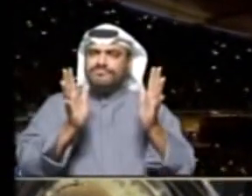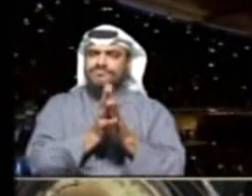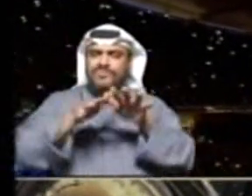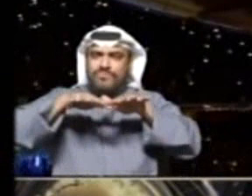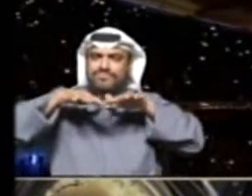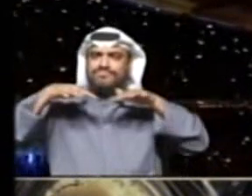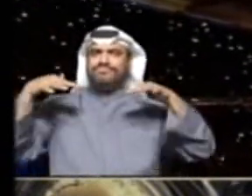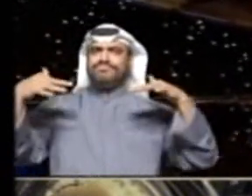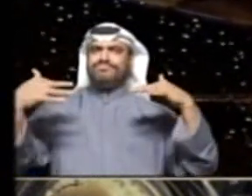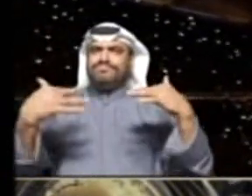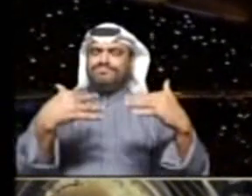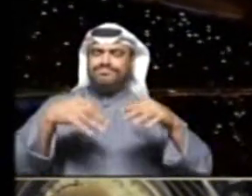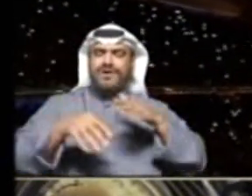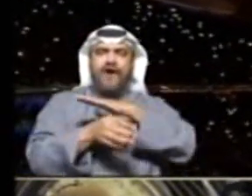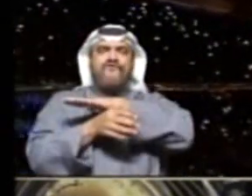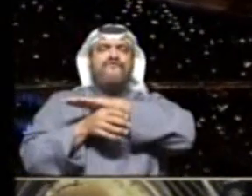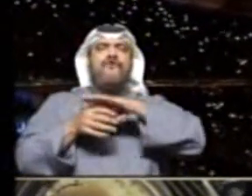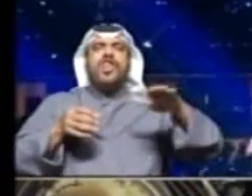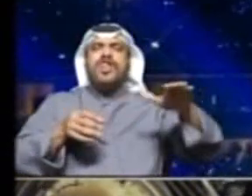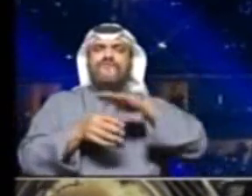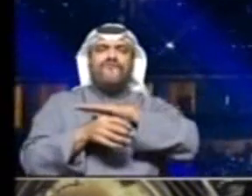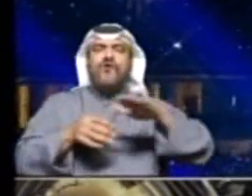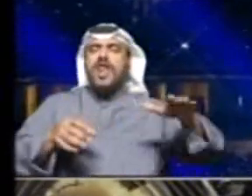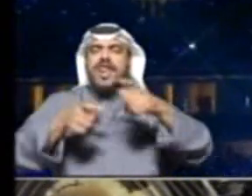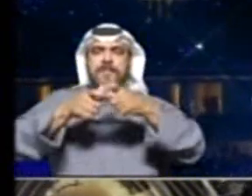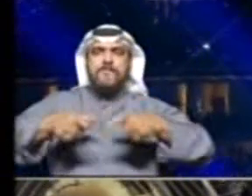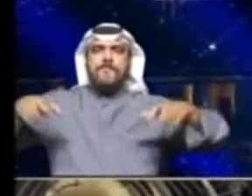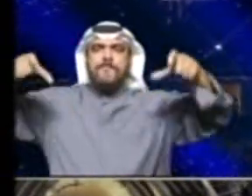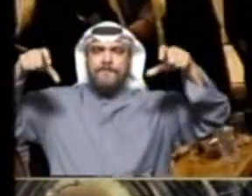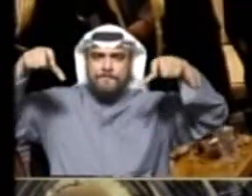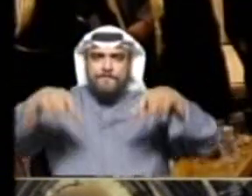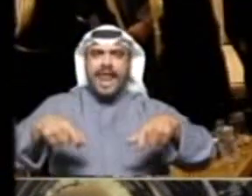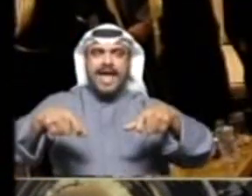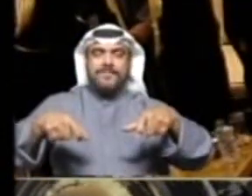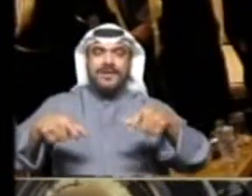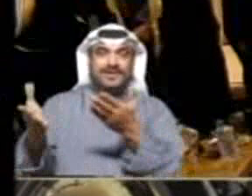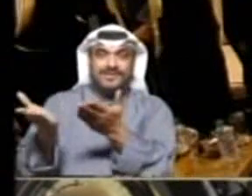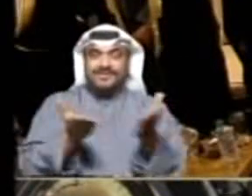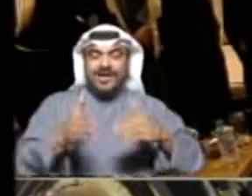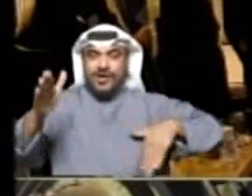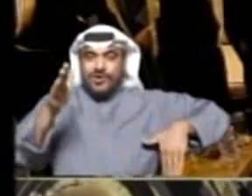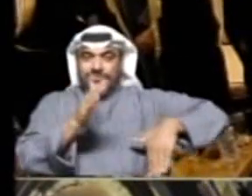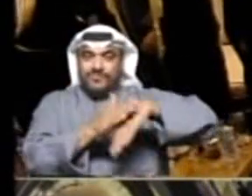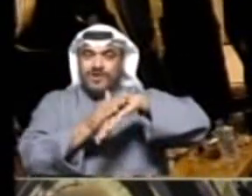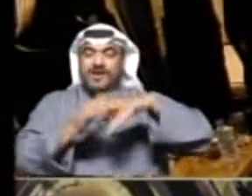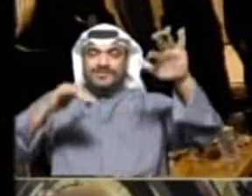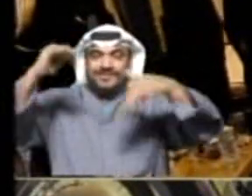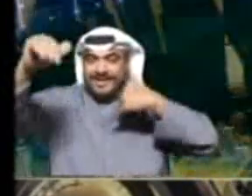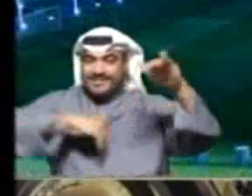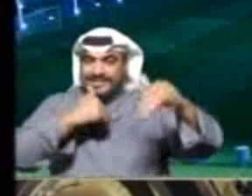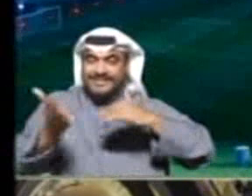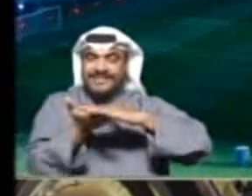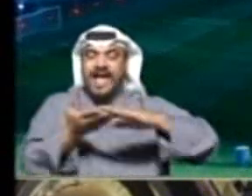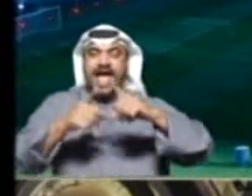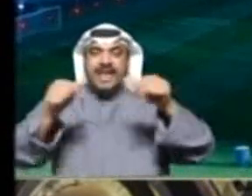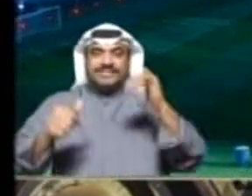منذ ساعات مبكرة لمشاهدة العروض الفنية والرياضية في حدث جمعت فيه كرة القدم الأشقاء في دول الخليج